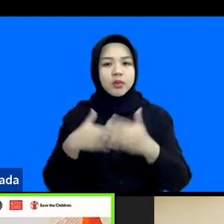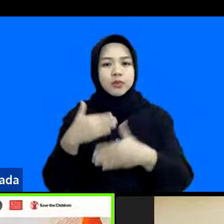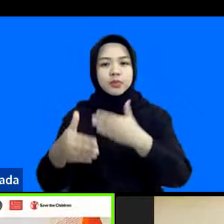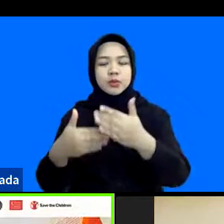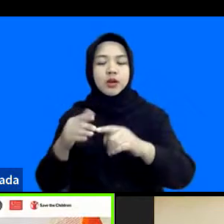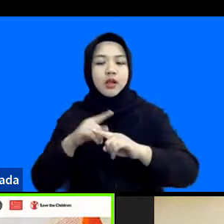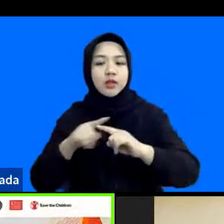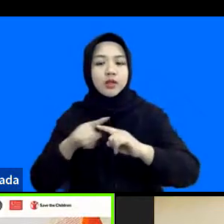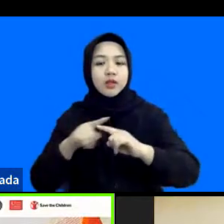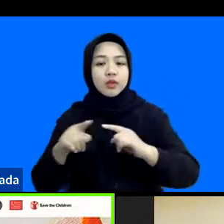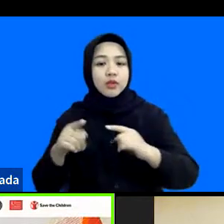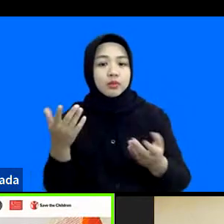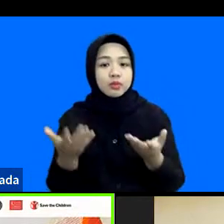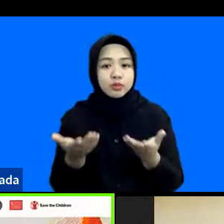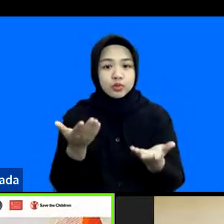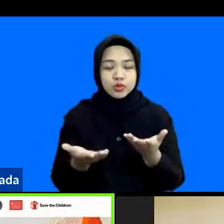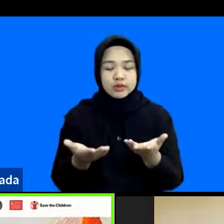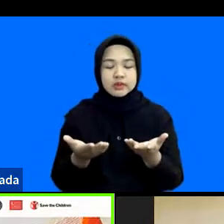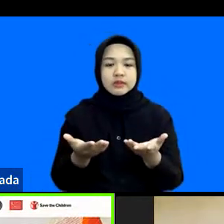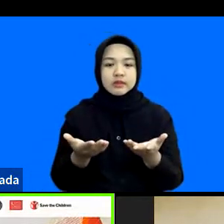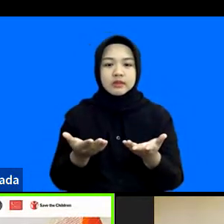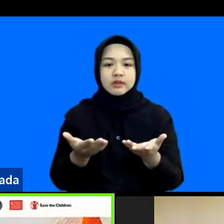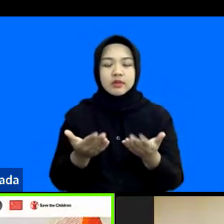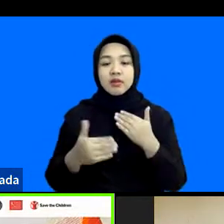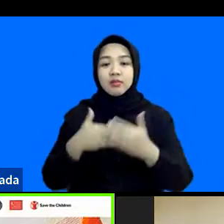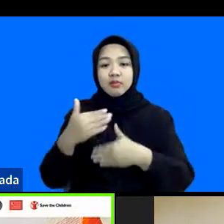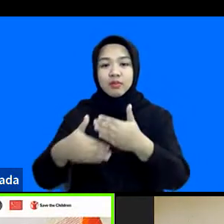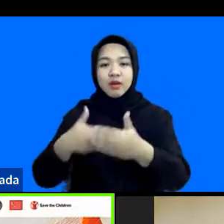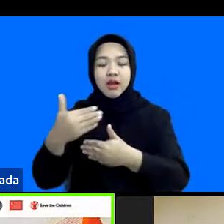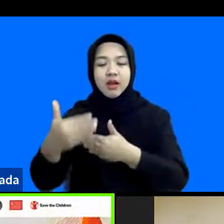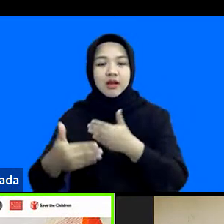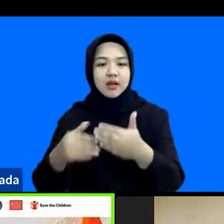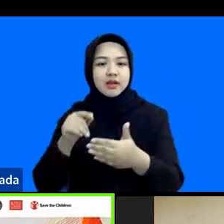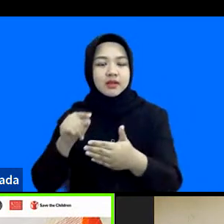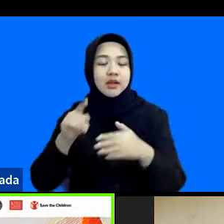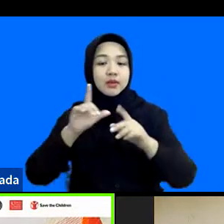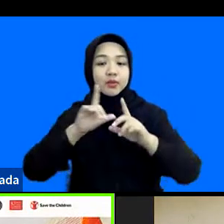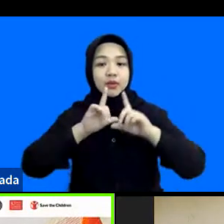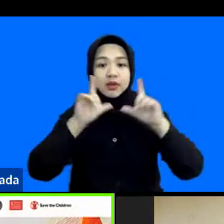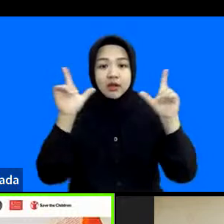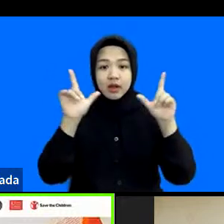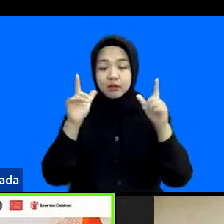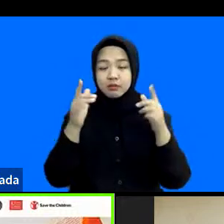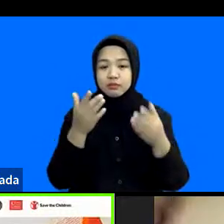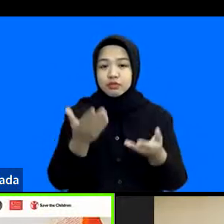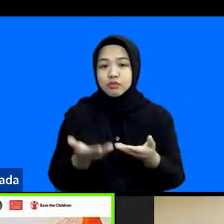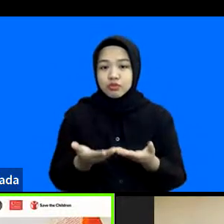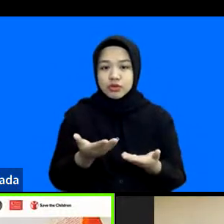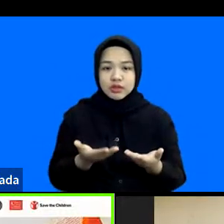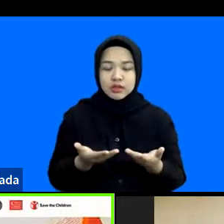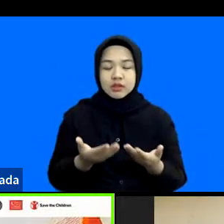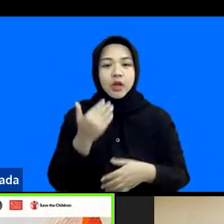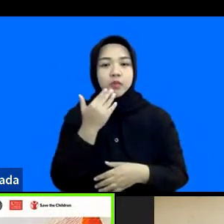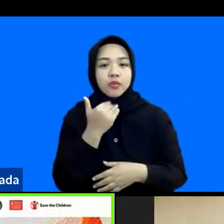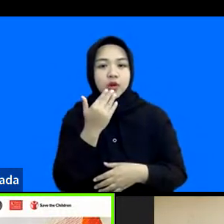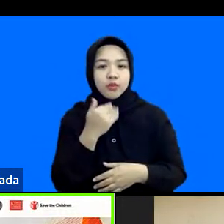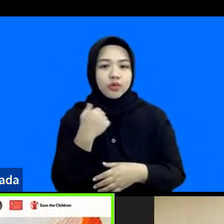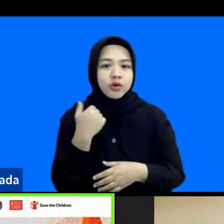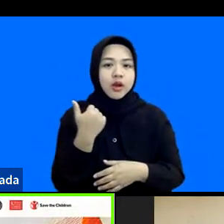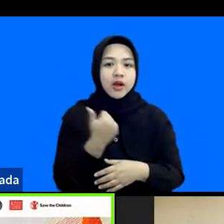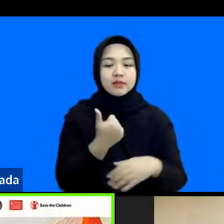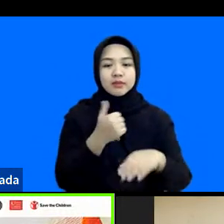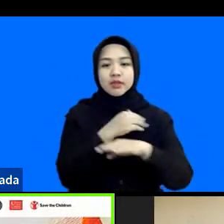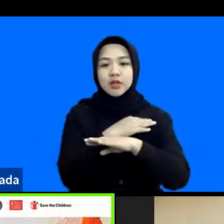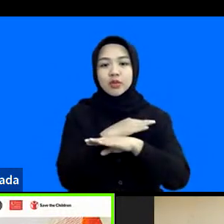mungkin lebih penanganannya lebih komprehensif, mungkin mudah-mudahan bisa